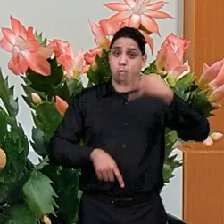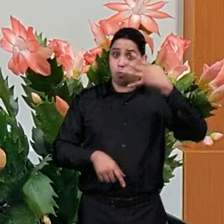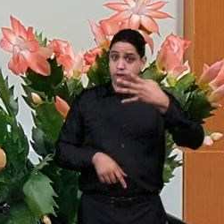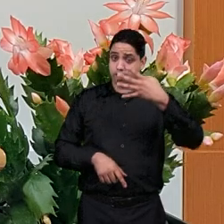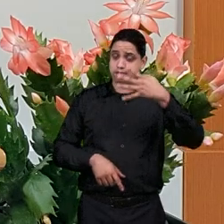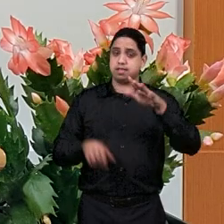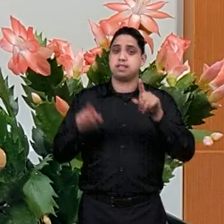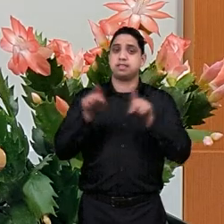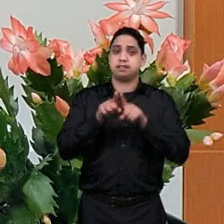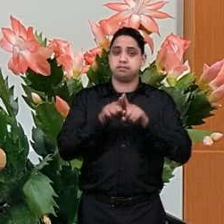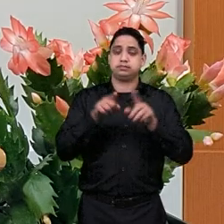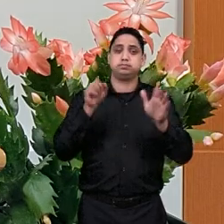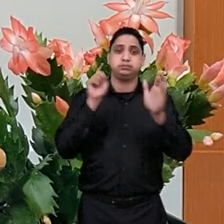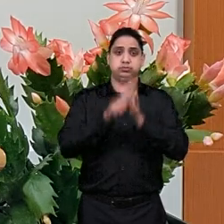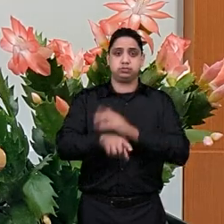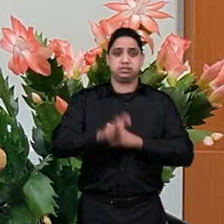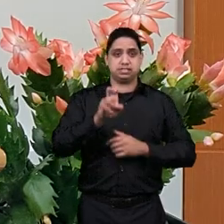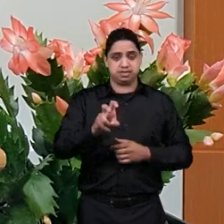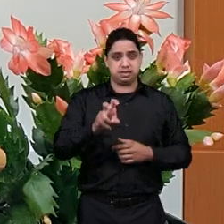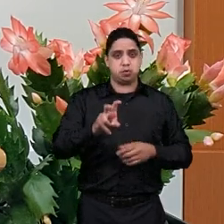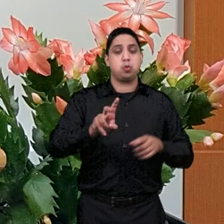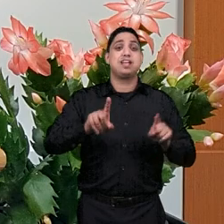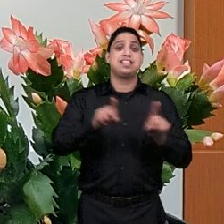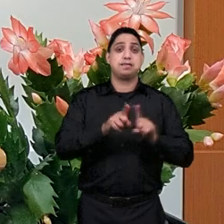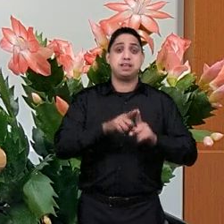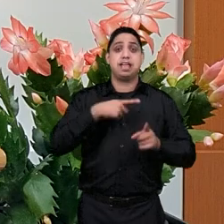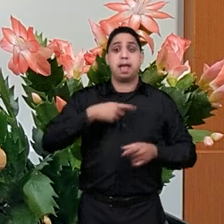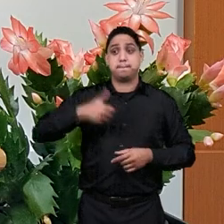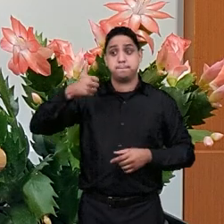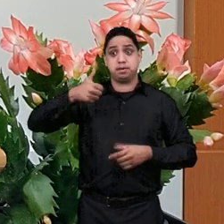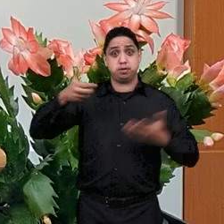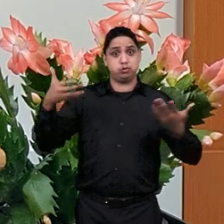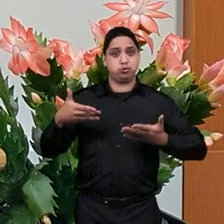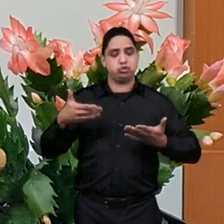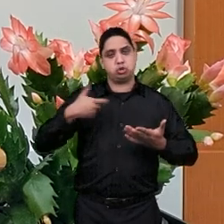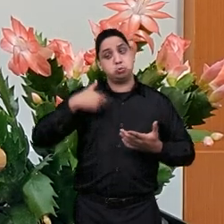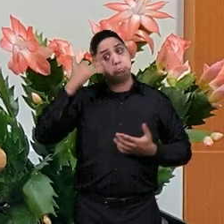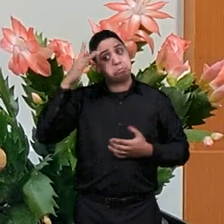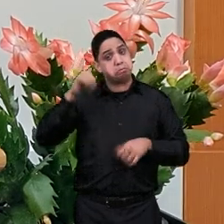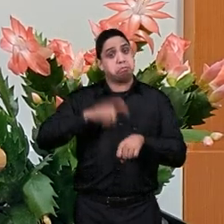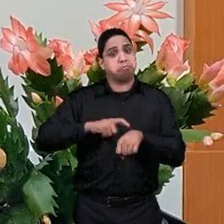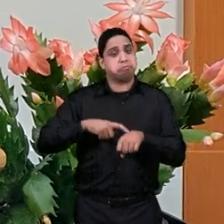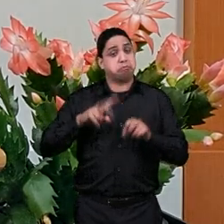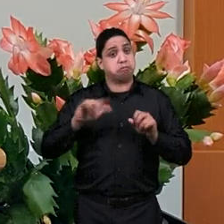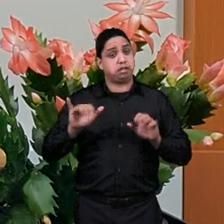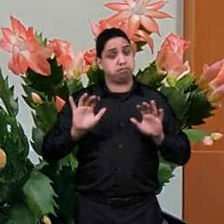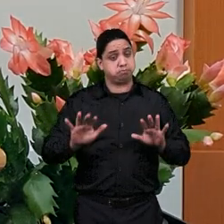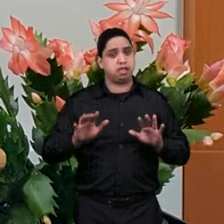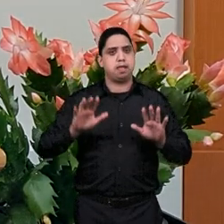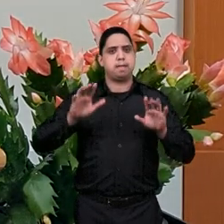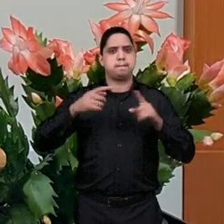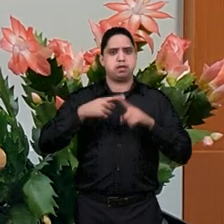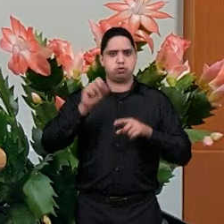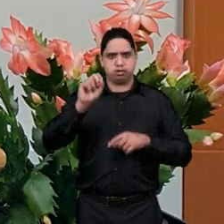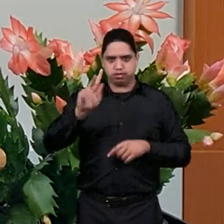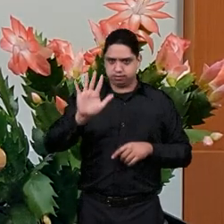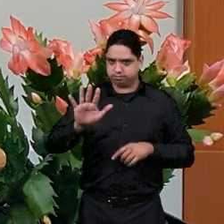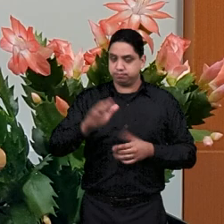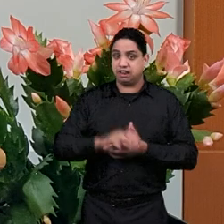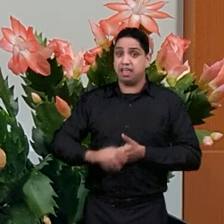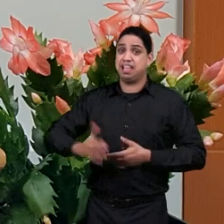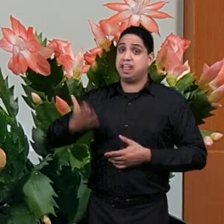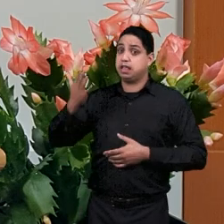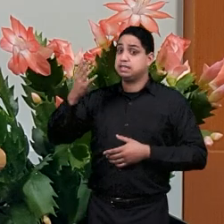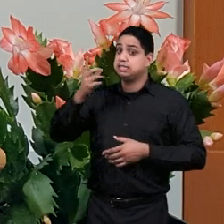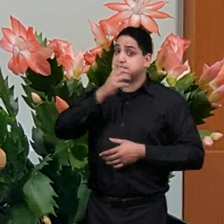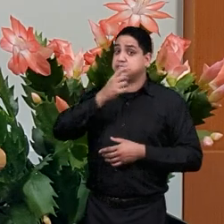première de celle-là. Je ne sais pas si on aura le temps, mais passons à la première question, qui est restée de la semaine dernière, qui n'a pas été répondue